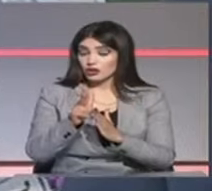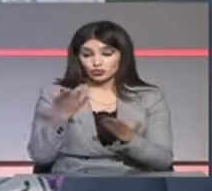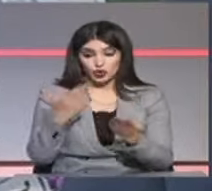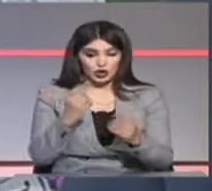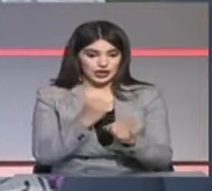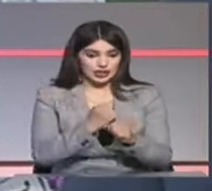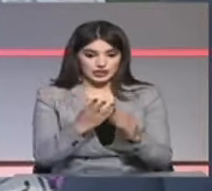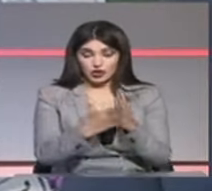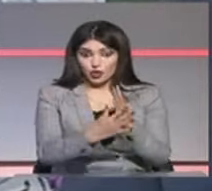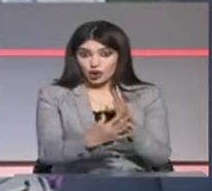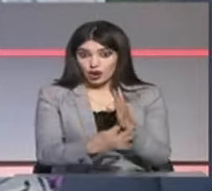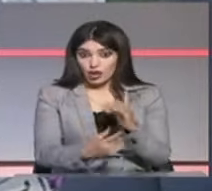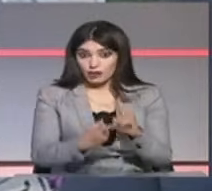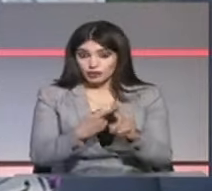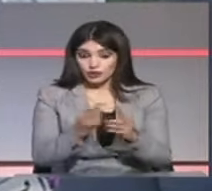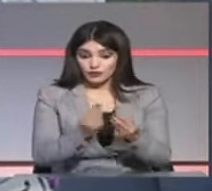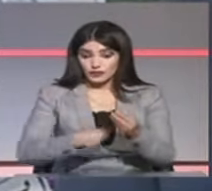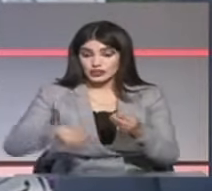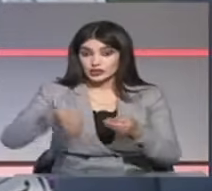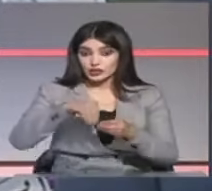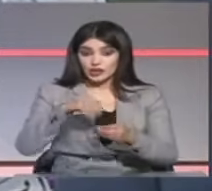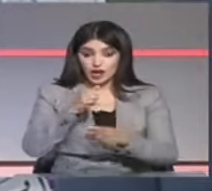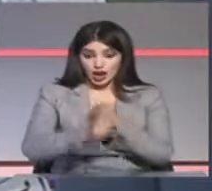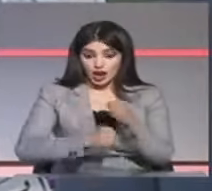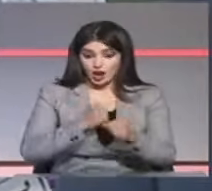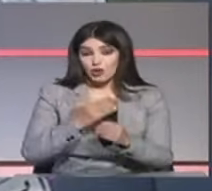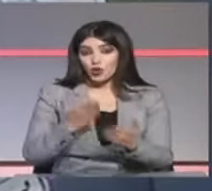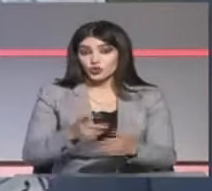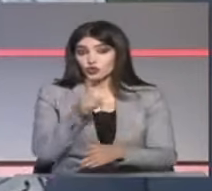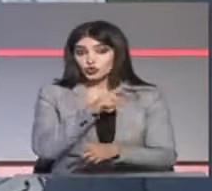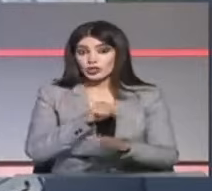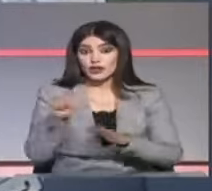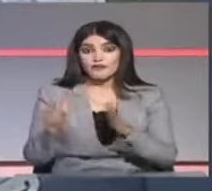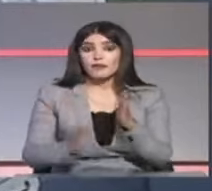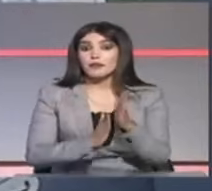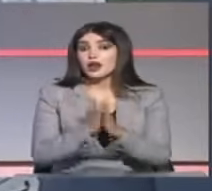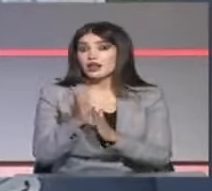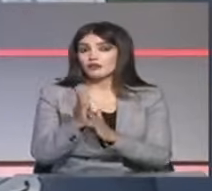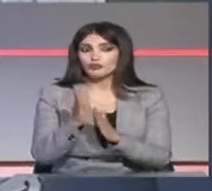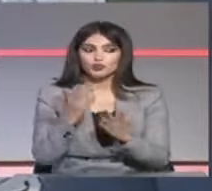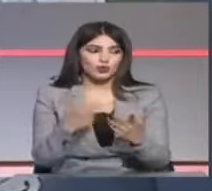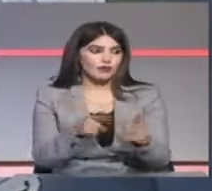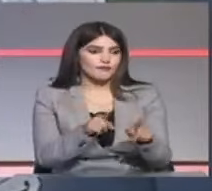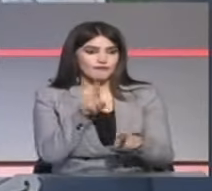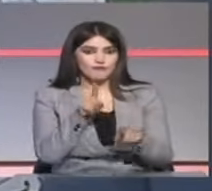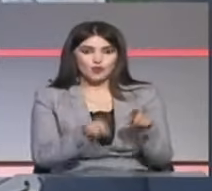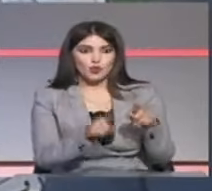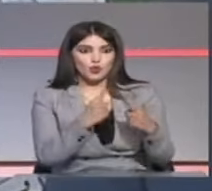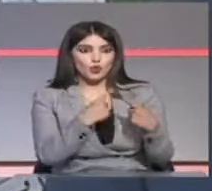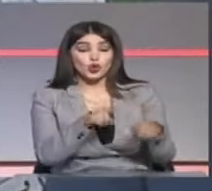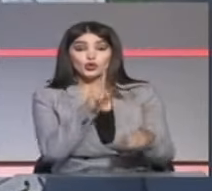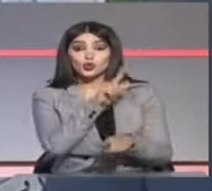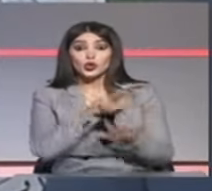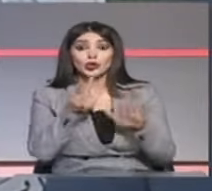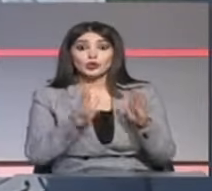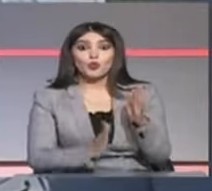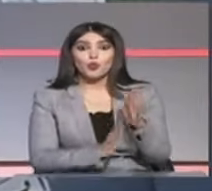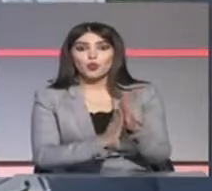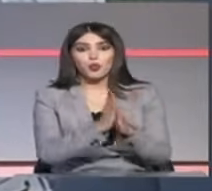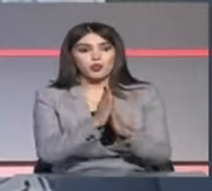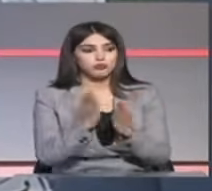الدين في الفين وواحد وعشرين تقريبا سطاشر مليار دينار ثلطاش ال مليار